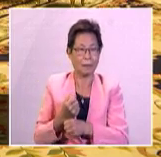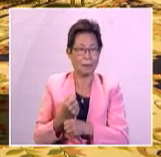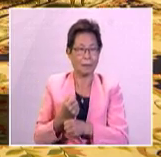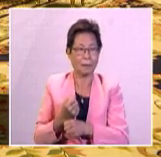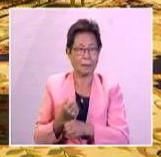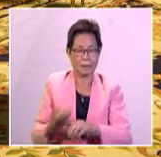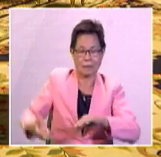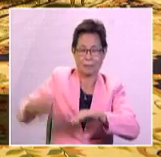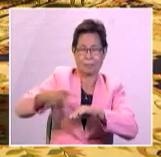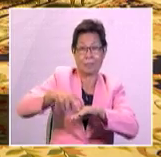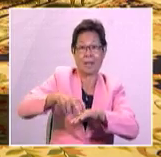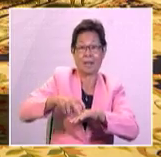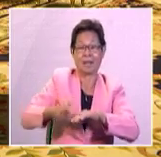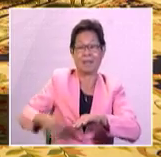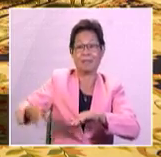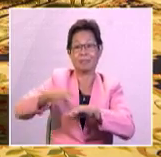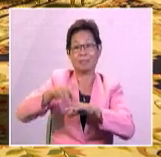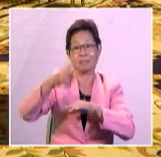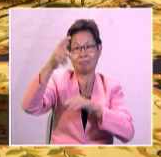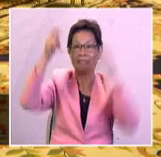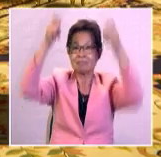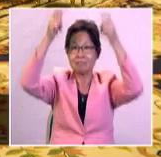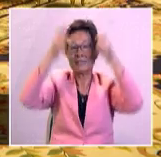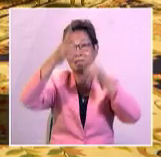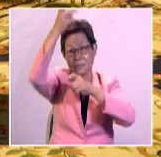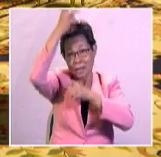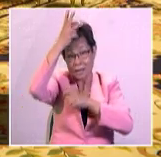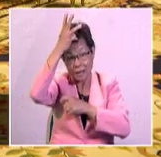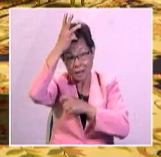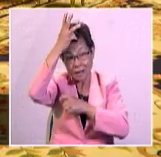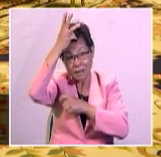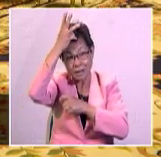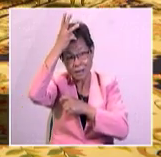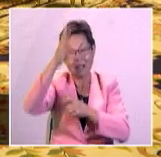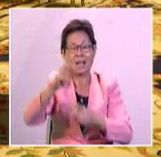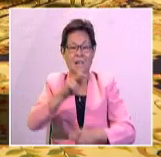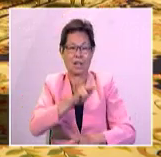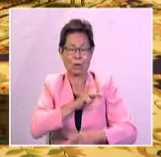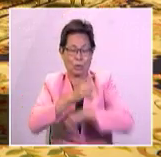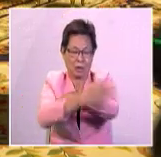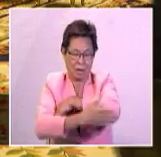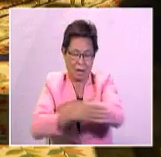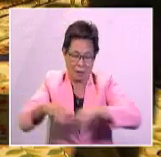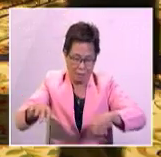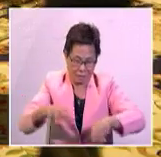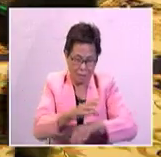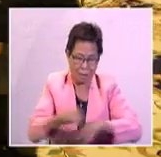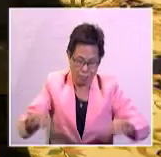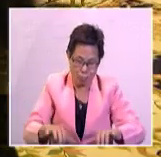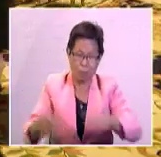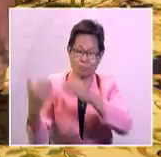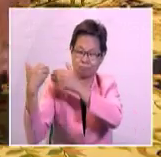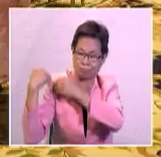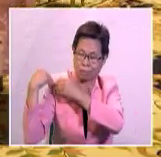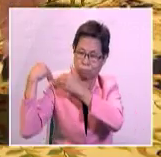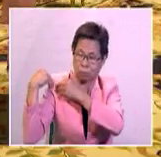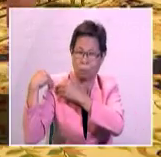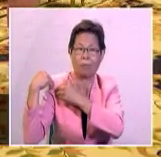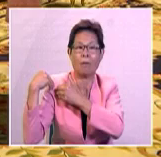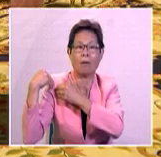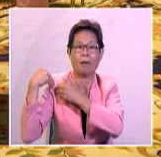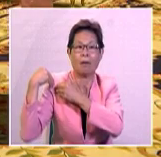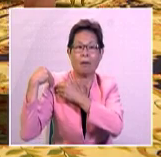menaiki tahta sebagai ketua negara melaksanakan tanggungjawab